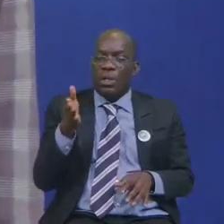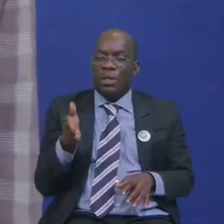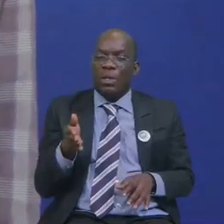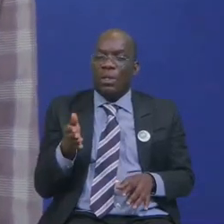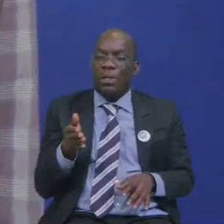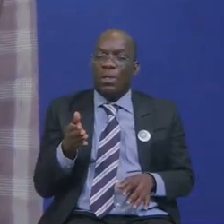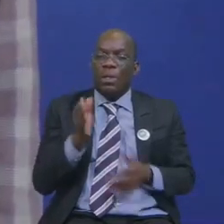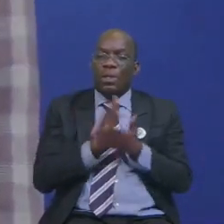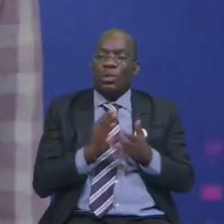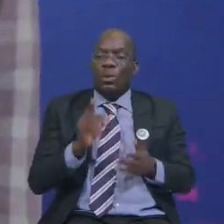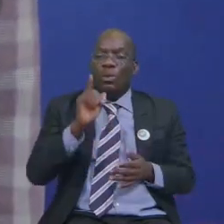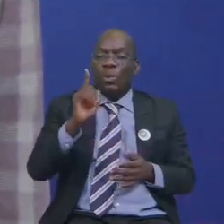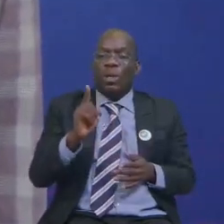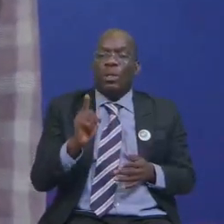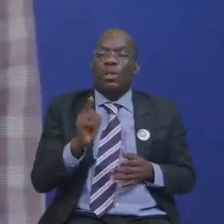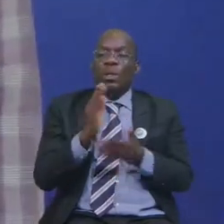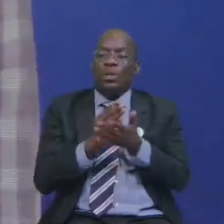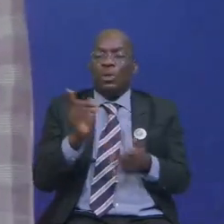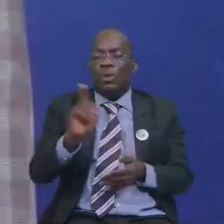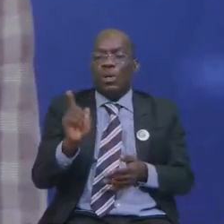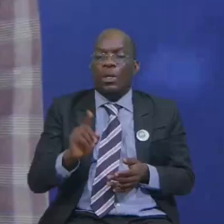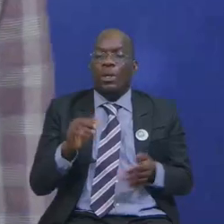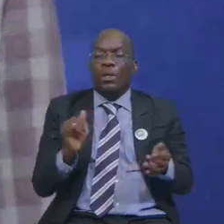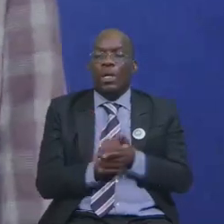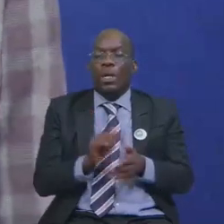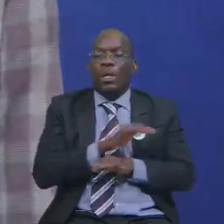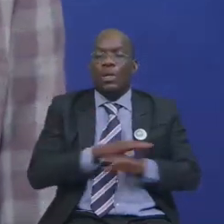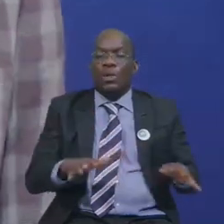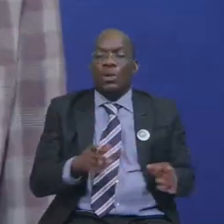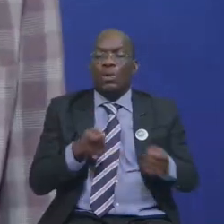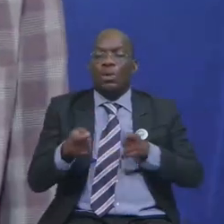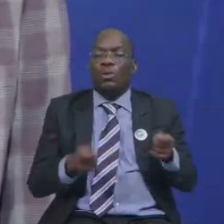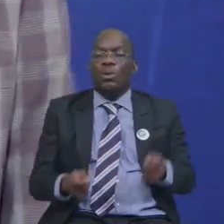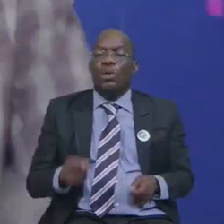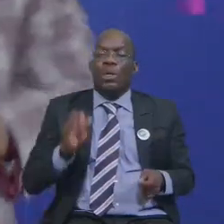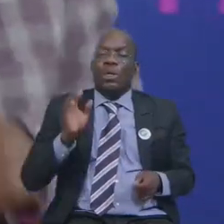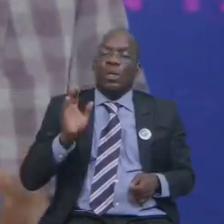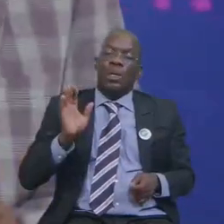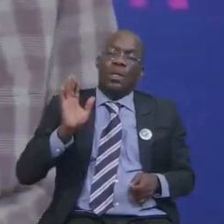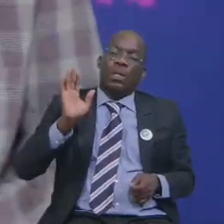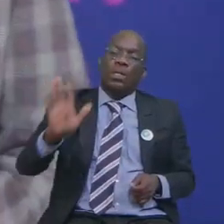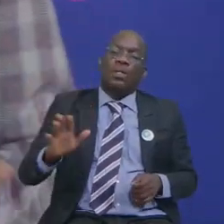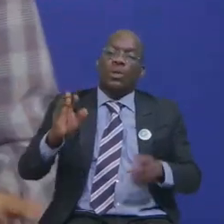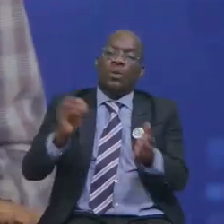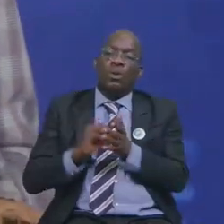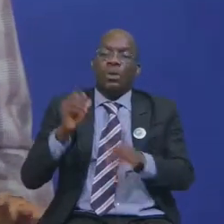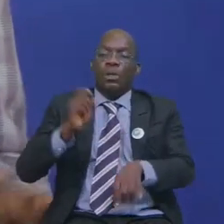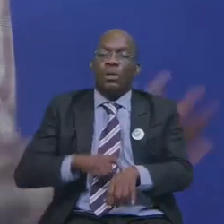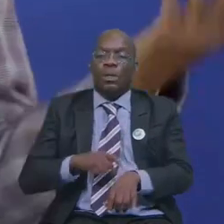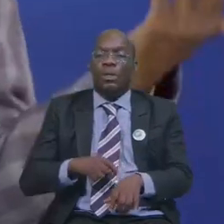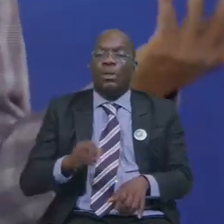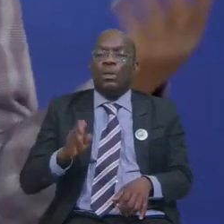part qui ne contrôle pas son temps et son utilisation du téléphone